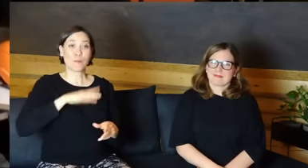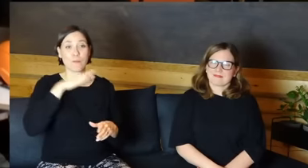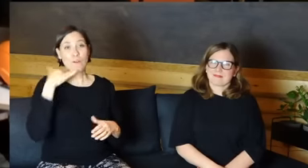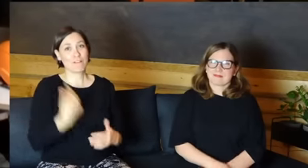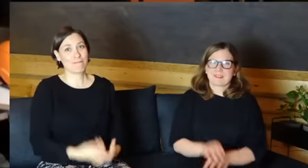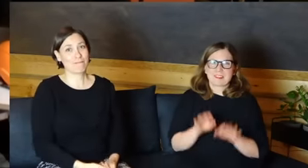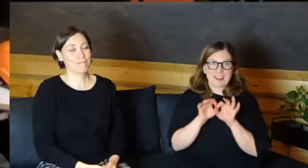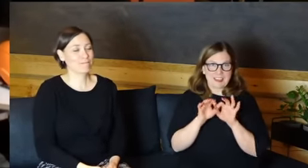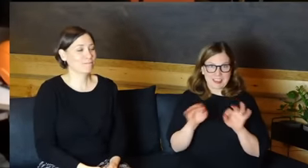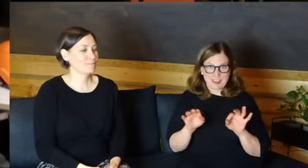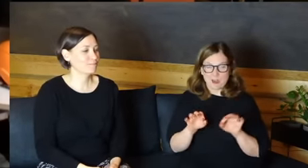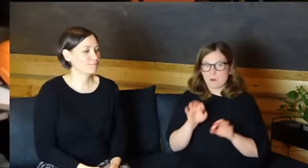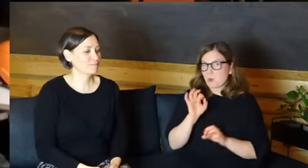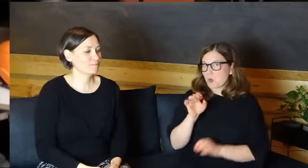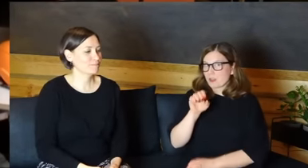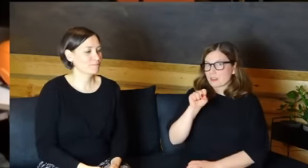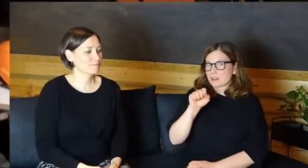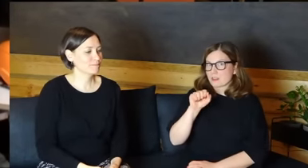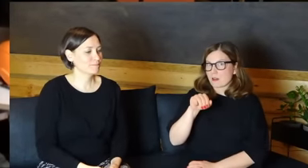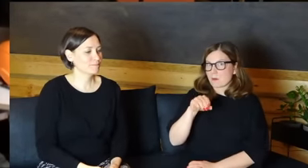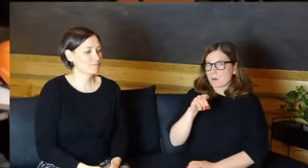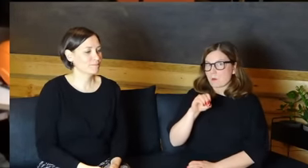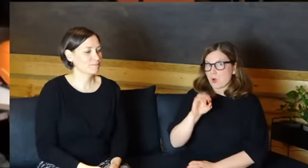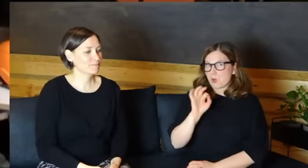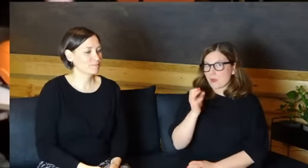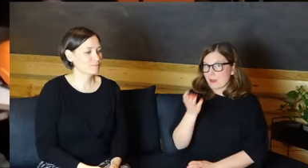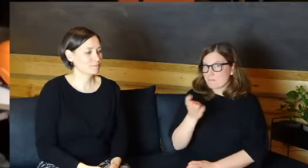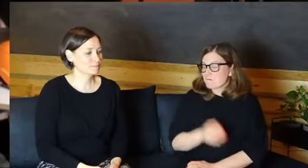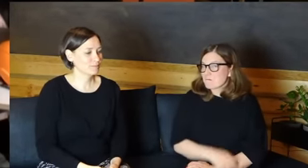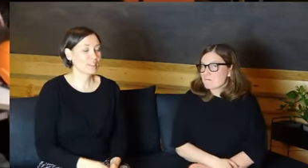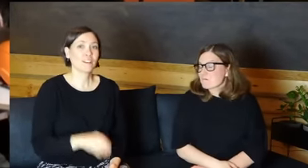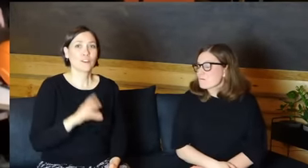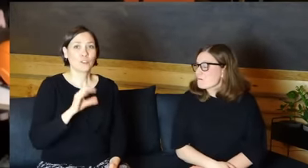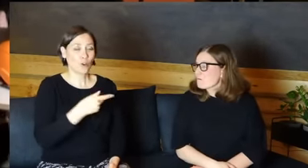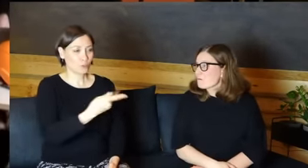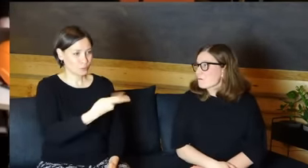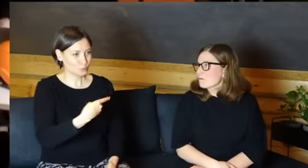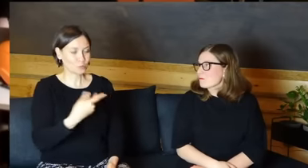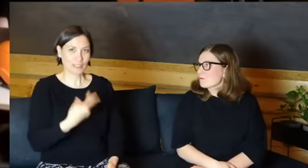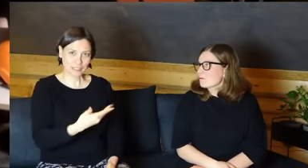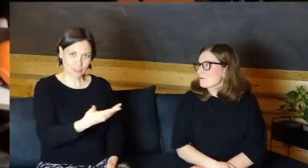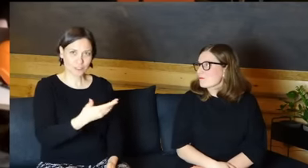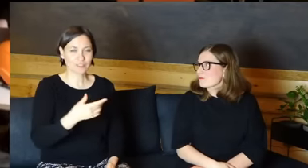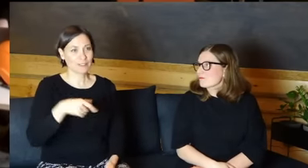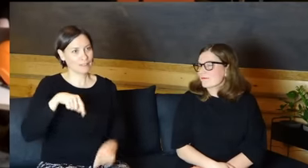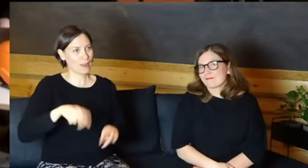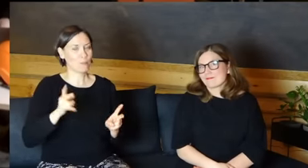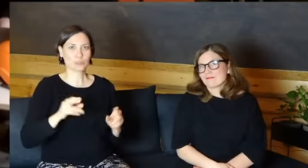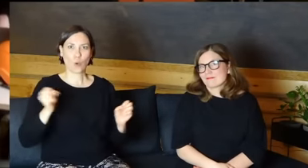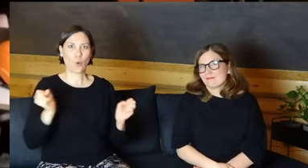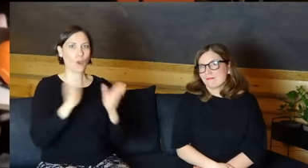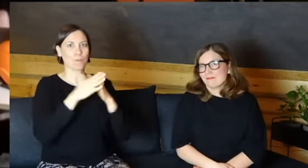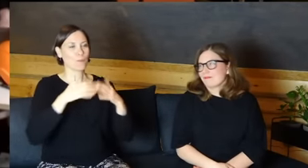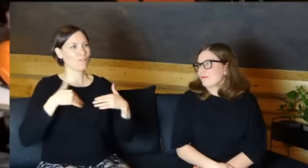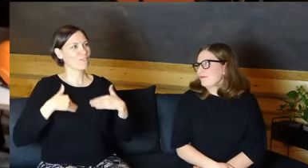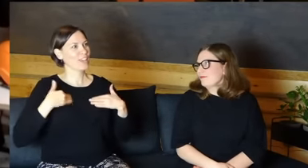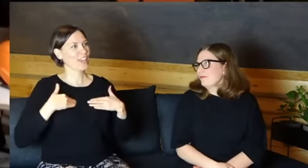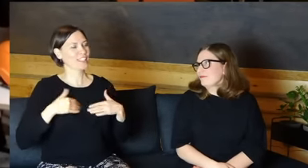Mitäs Sampa? Joo, kiitos kysymystä. Huikea fiilis täälläkin. Ei ole